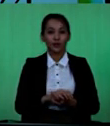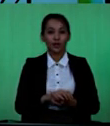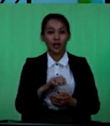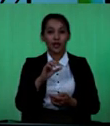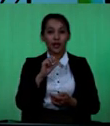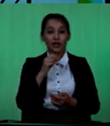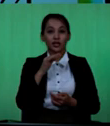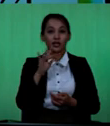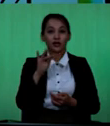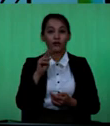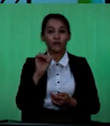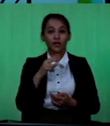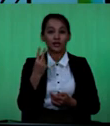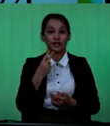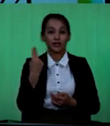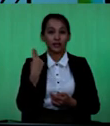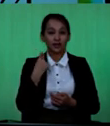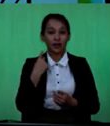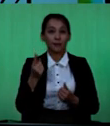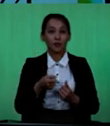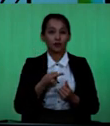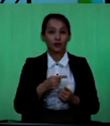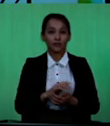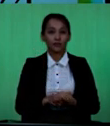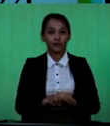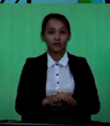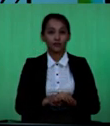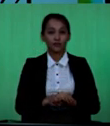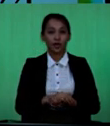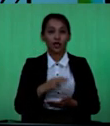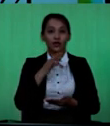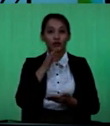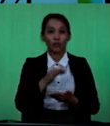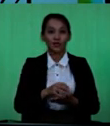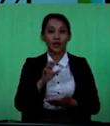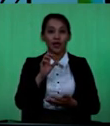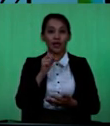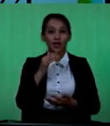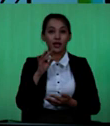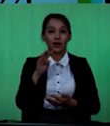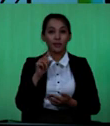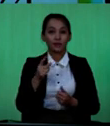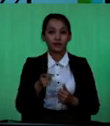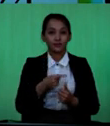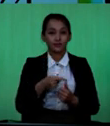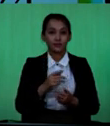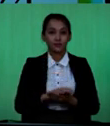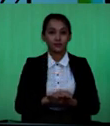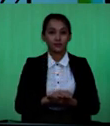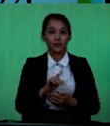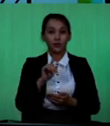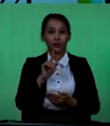kichik 10 ayirmani topishimiz lozim edi. Keling shuni aniqlashtirib olsak. 100 bilan 10